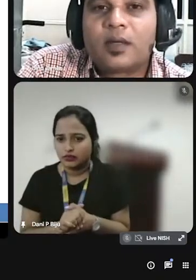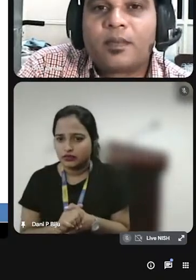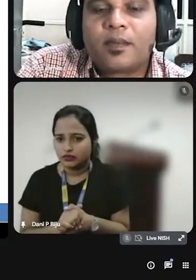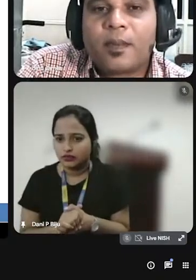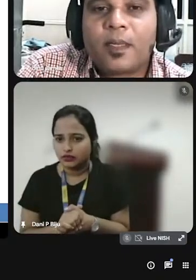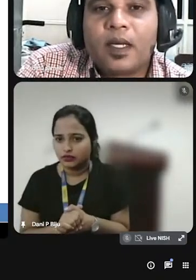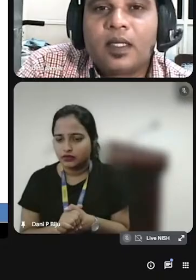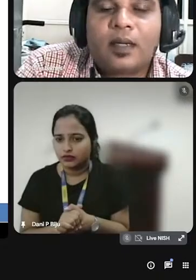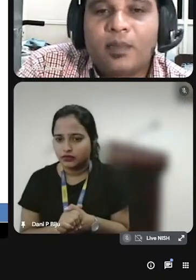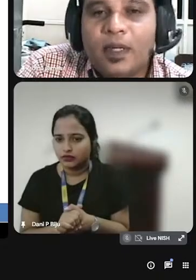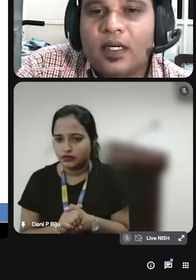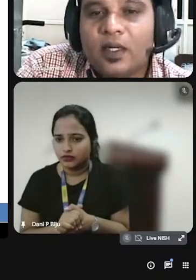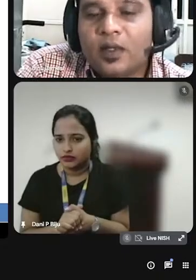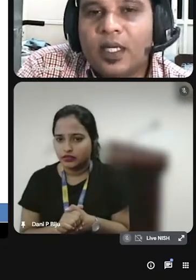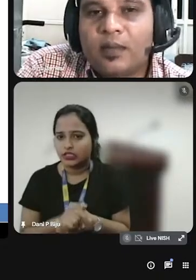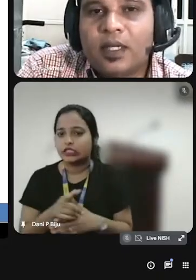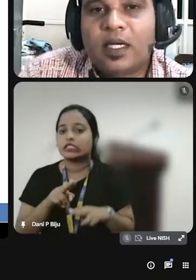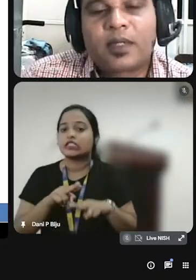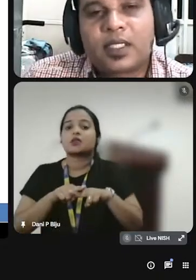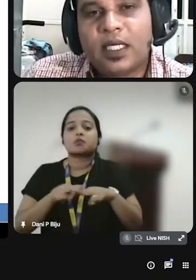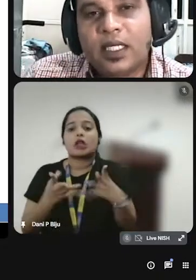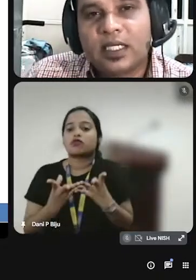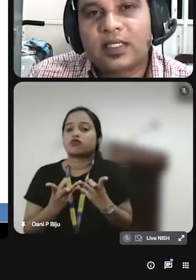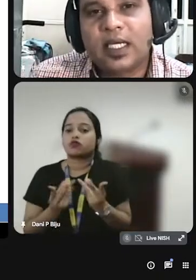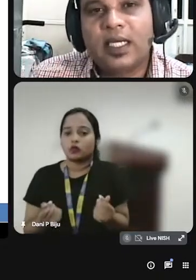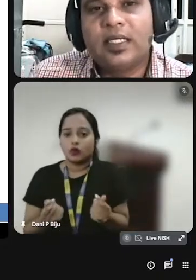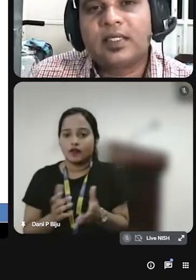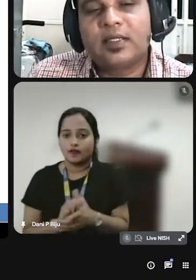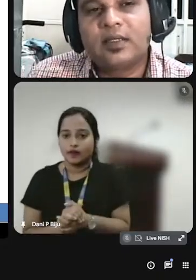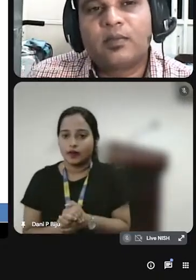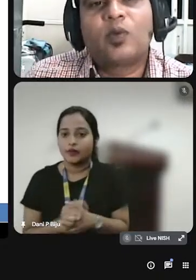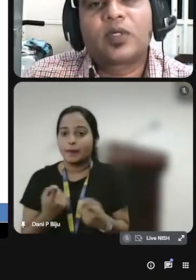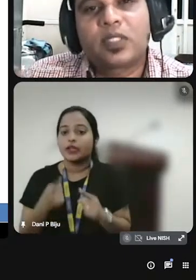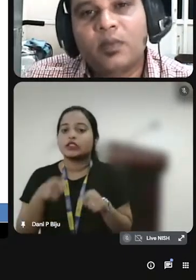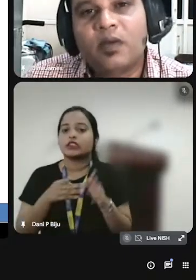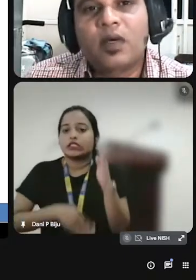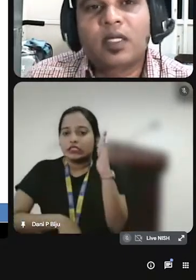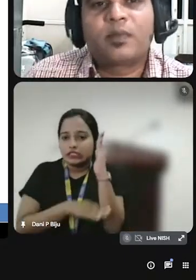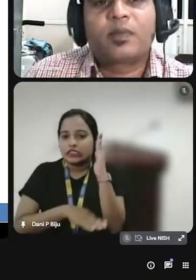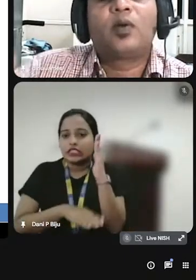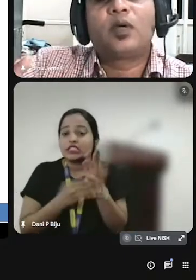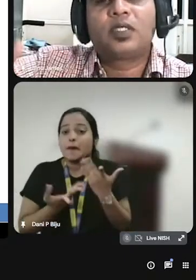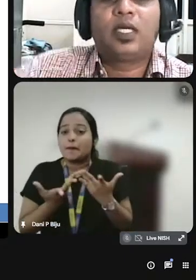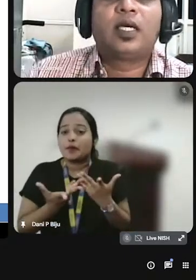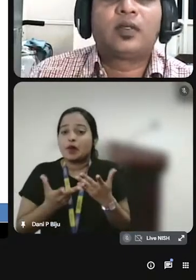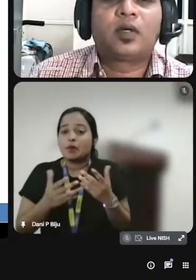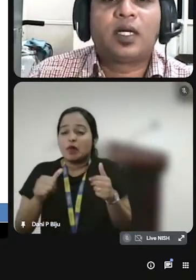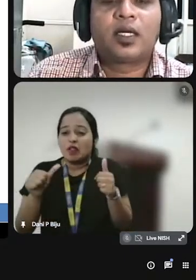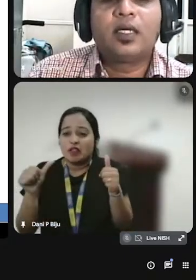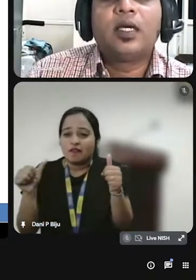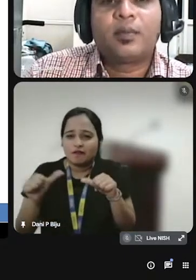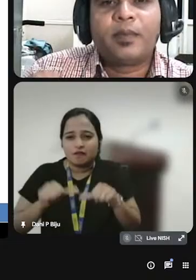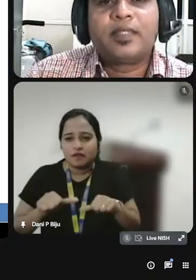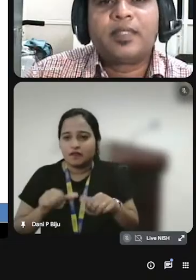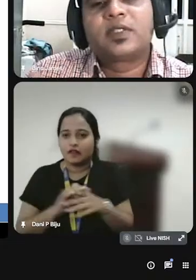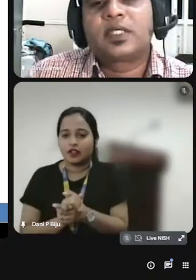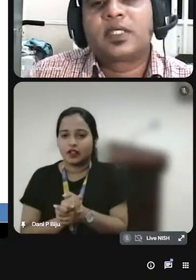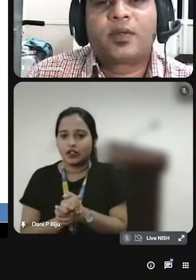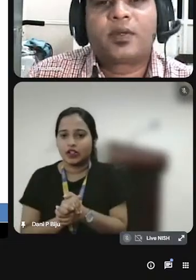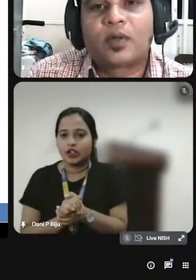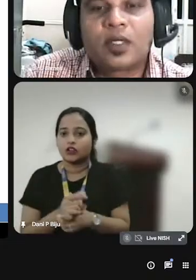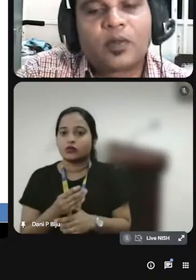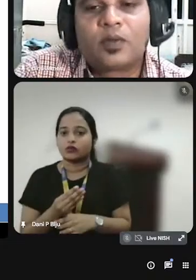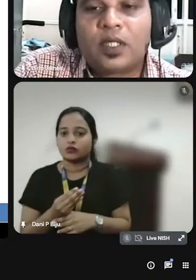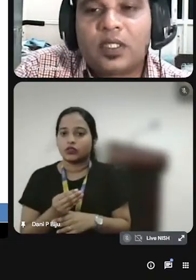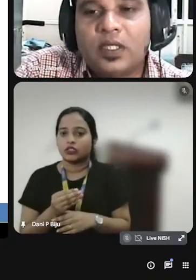പ്രശ്നം. ഇത് കംപ്ലീറ്റ് ആയിട്ട് ക്യൂർ ചെയ്യാൻ പറ്റില്ല. പക്ഷേ ഇതിന്റെ സ്റ്റേജസ് മോശമാവാതെ പ്രലോങ് ചെയ്യുക എന്നുള്ളതാണ് മെഡിസിനും